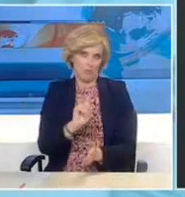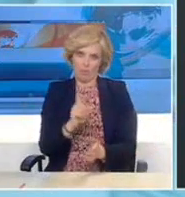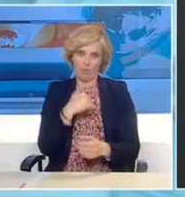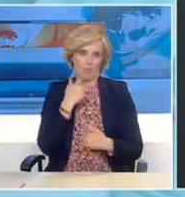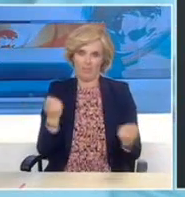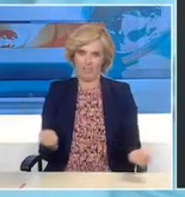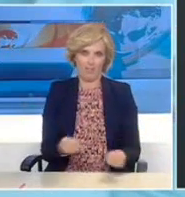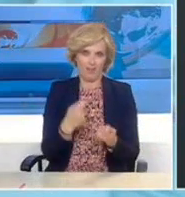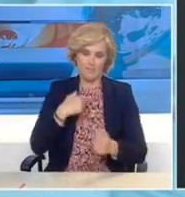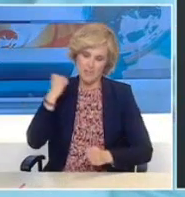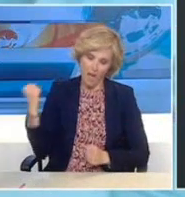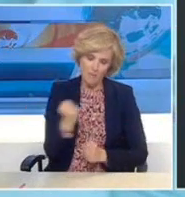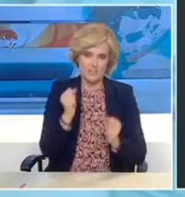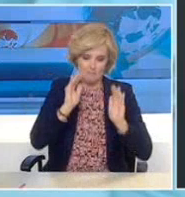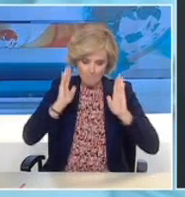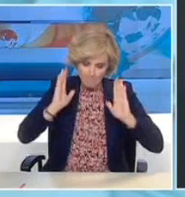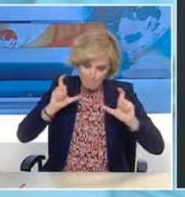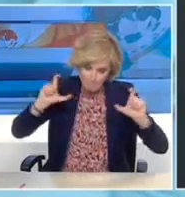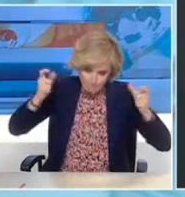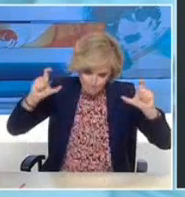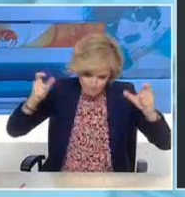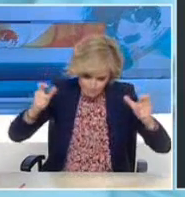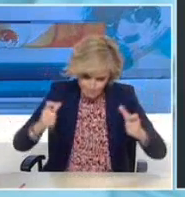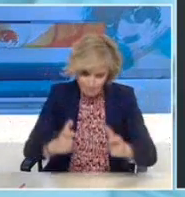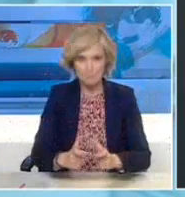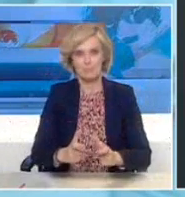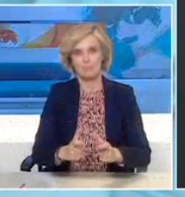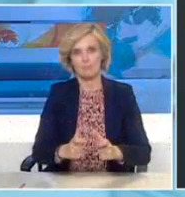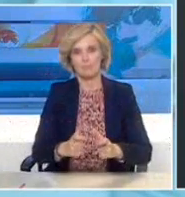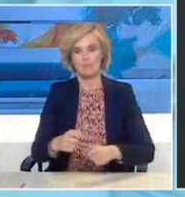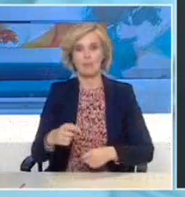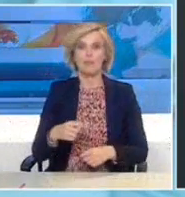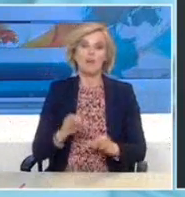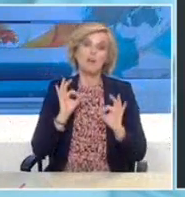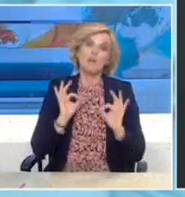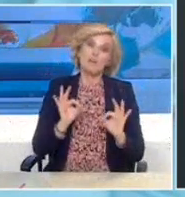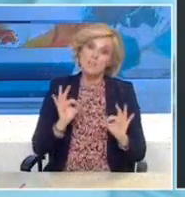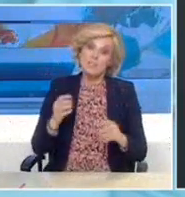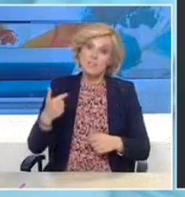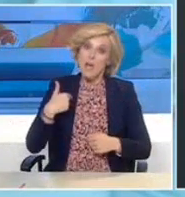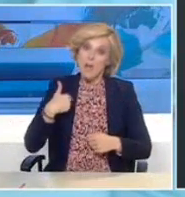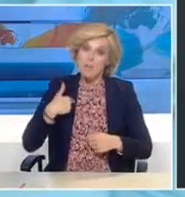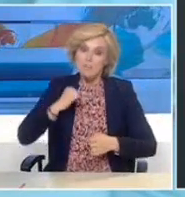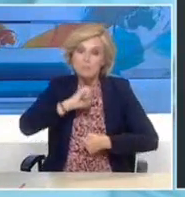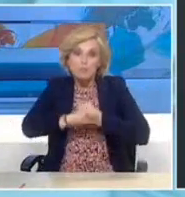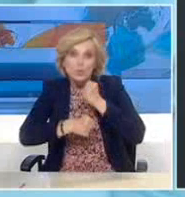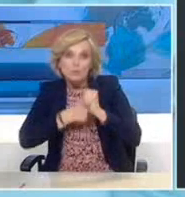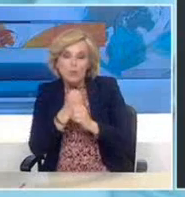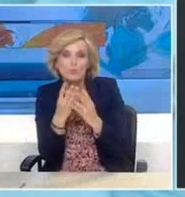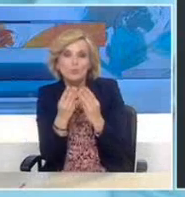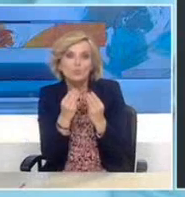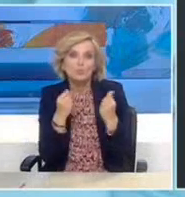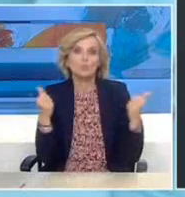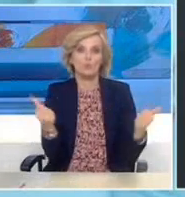Αγαπητοί μου συμπολίτες, αντιλαμβανόμαστε ότι κάποιοι ελάχιστοι σε αριθμό συναγωνίζονται σε ευρηματικότητα για το πώς θα ξεγελάσουν, αν όχι